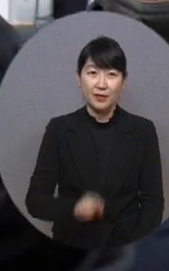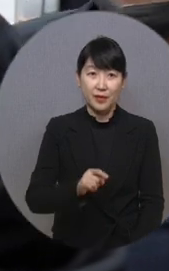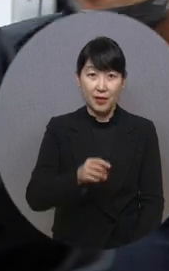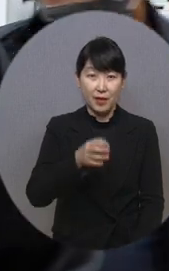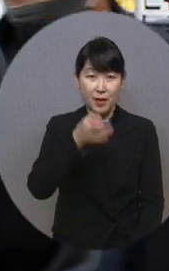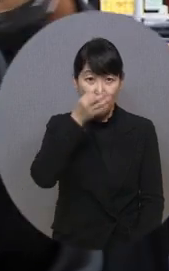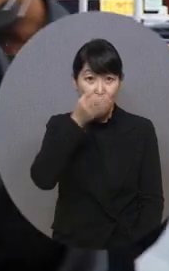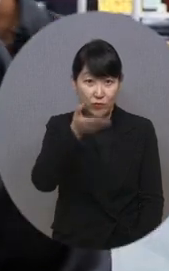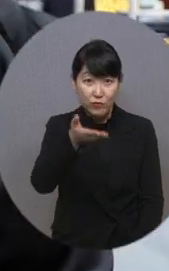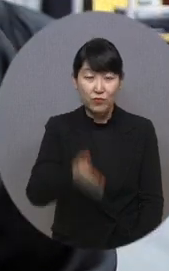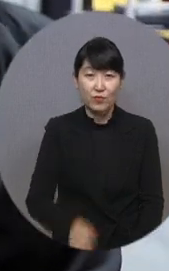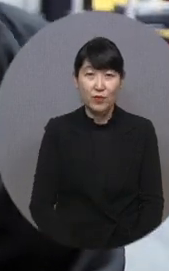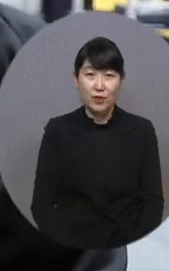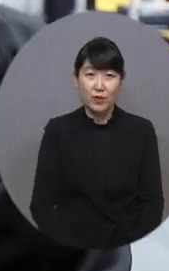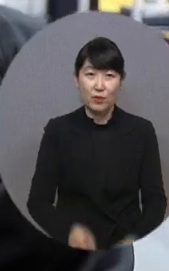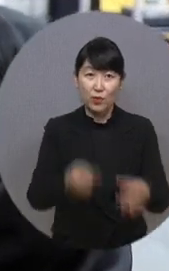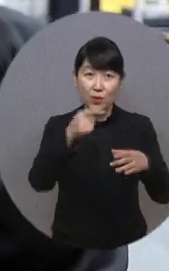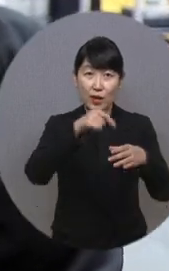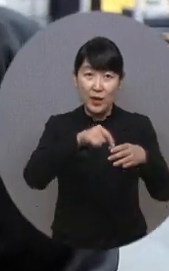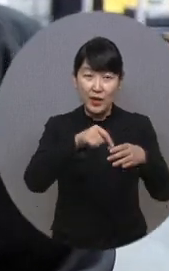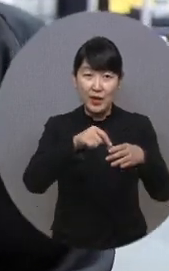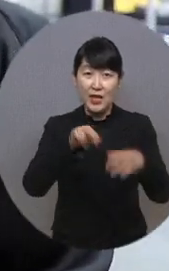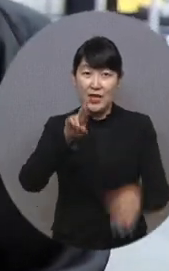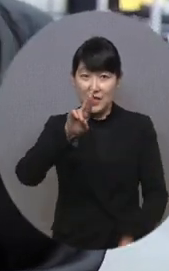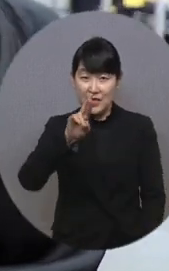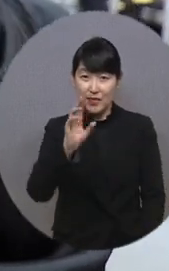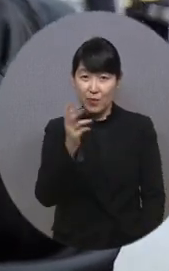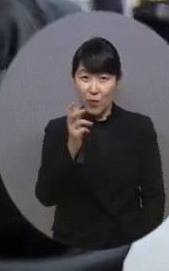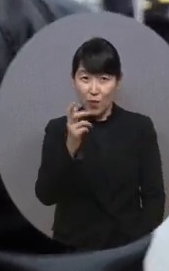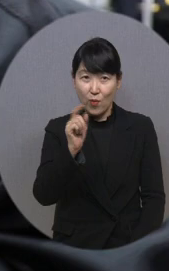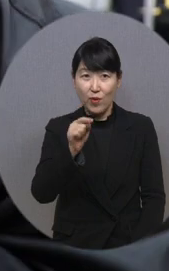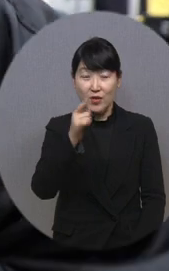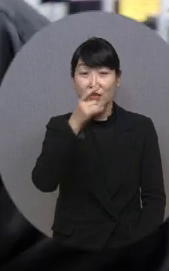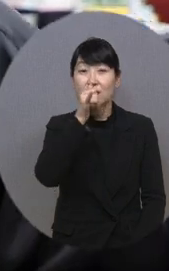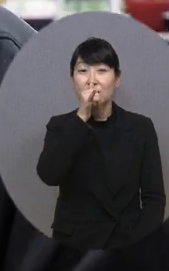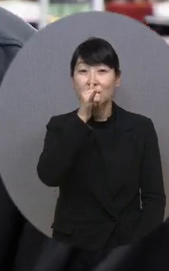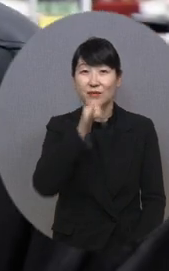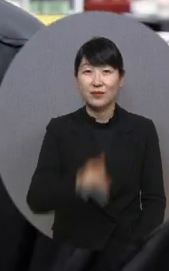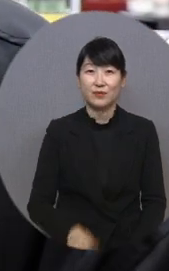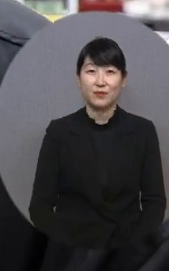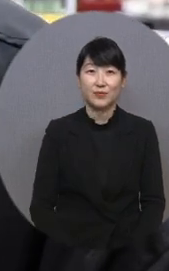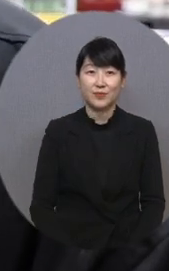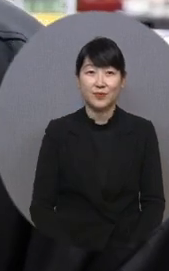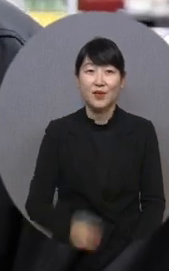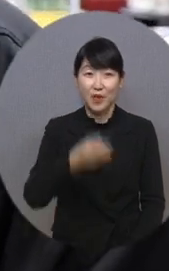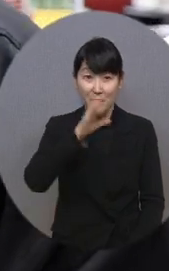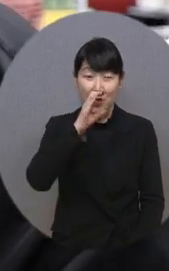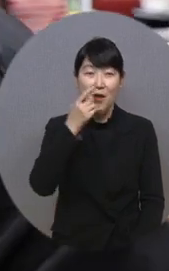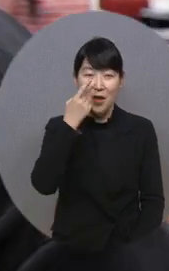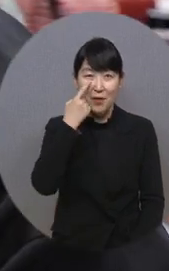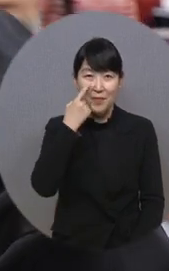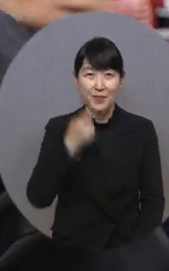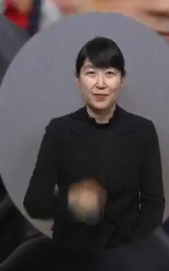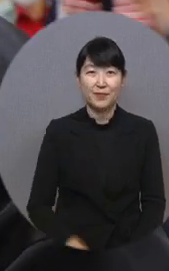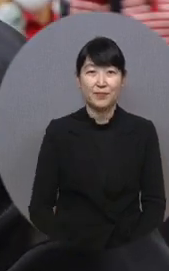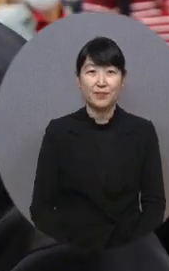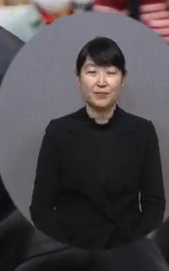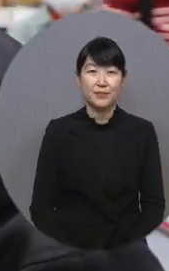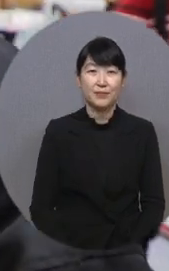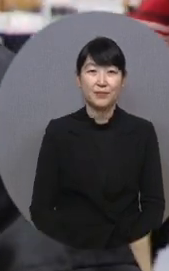이게? 안쪽에 인삼이 막 갈아져 있는 게 보여요. 그럼 제가 한번 먹어보겠습니다.